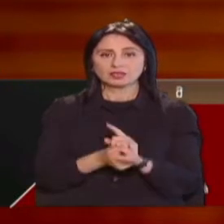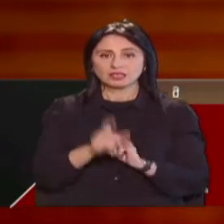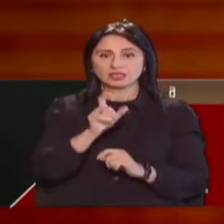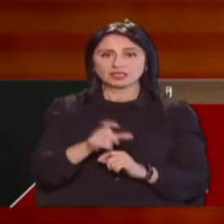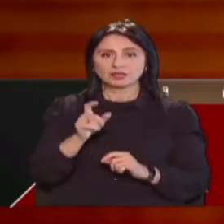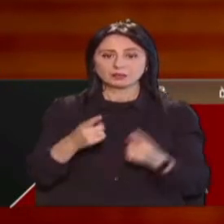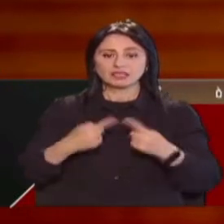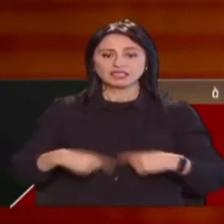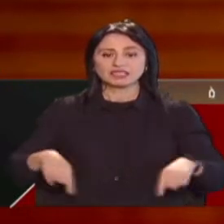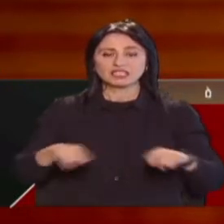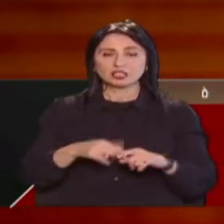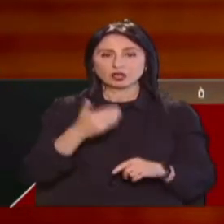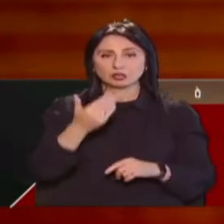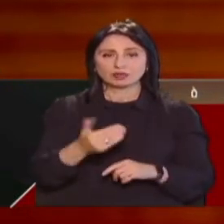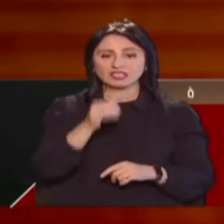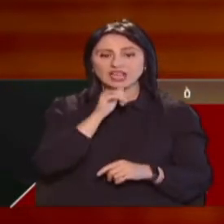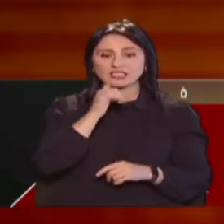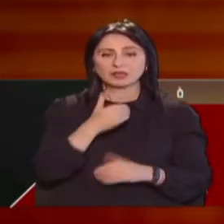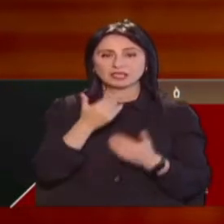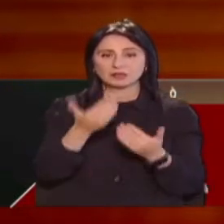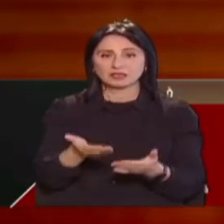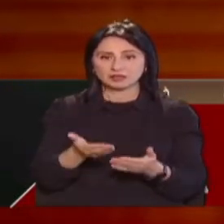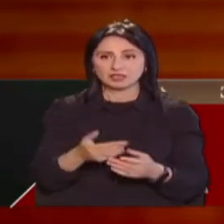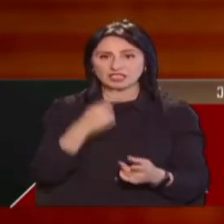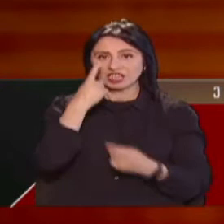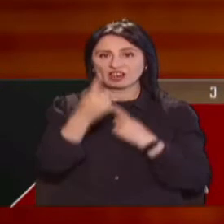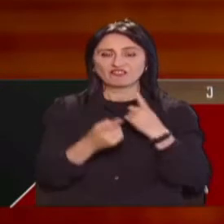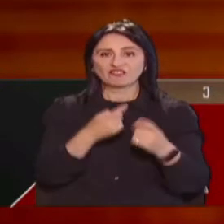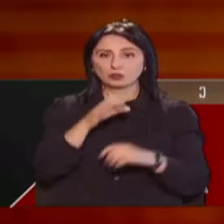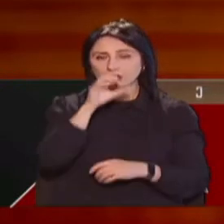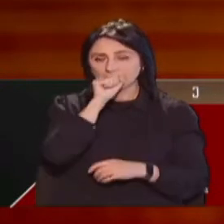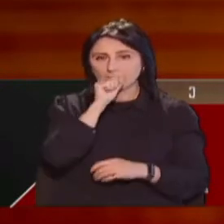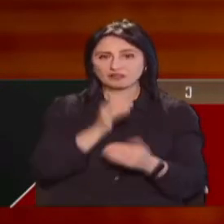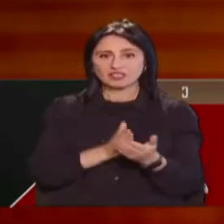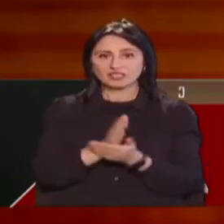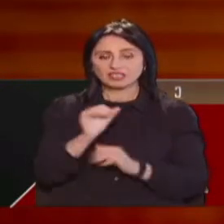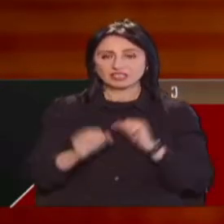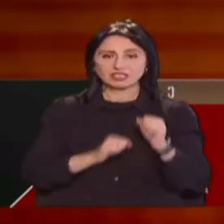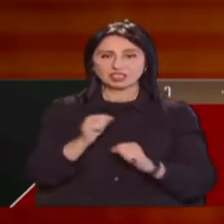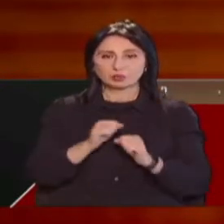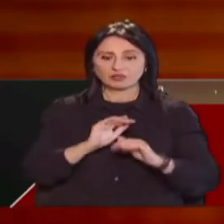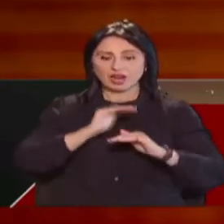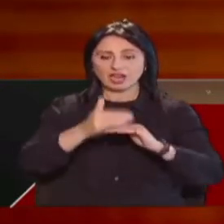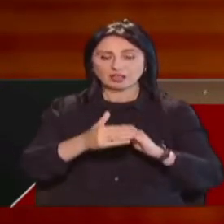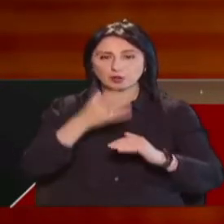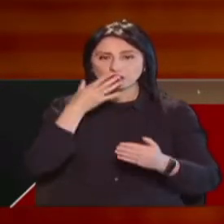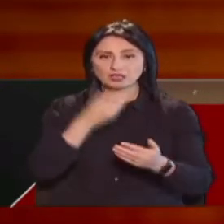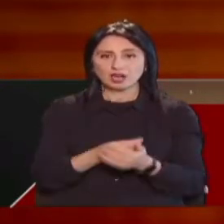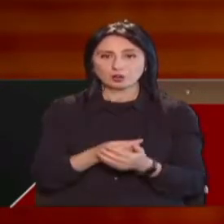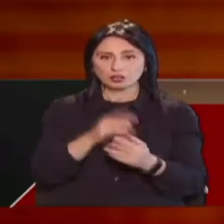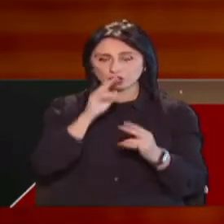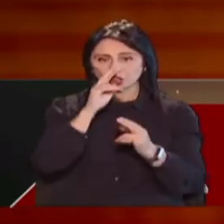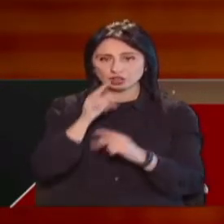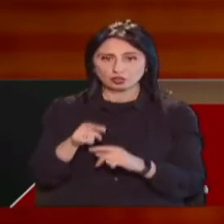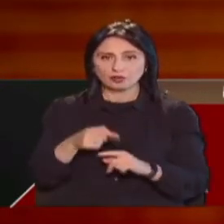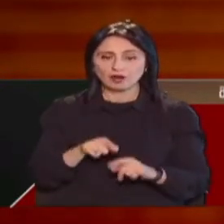ისინი საზოგადოებისთვის და ექსპერტებისთვის ინფორმაციის დამალვის გზით ცდილობენ რომ გადაფარონ საკუთარი